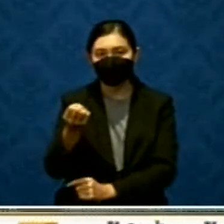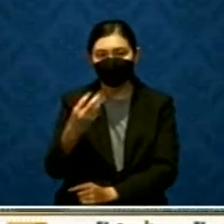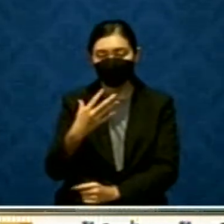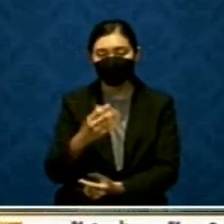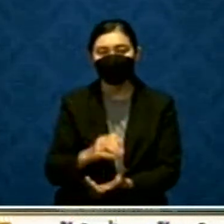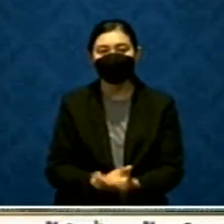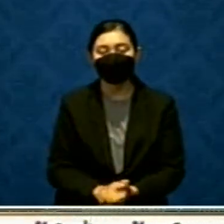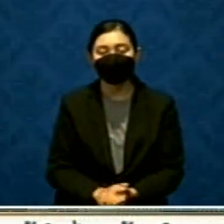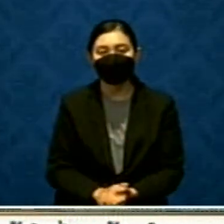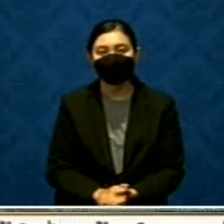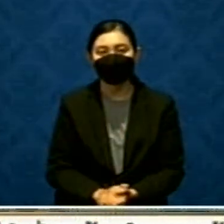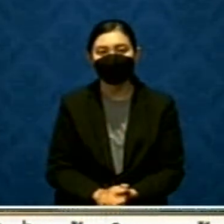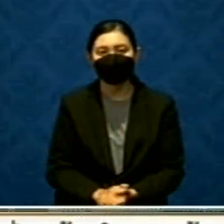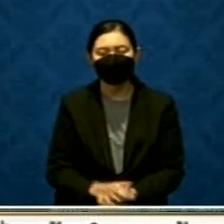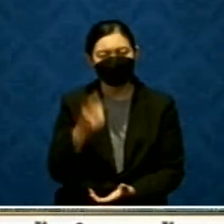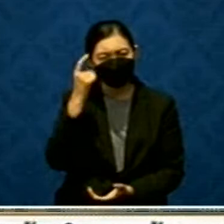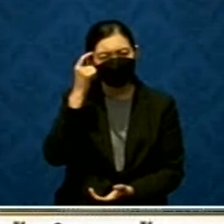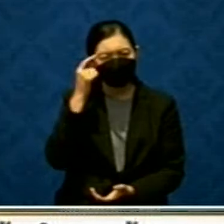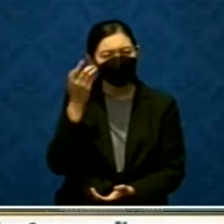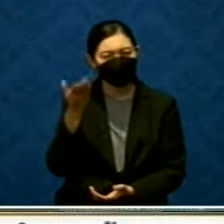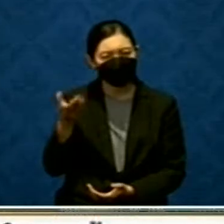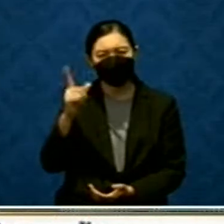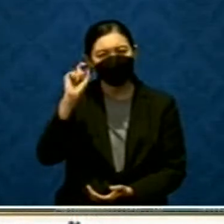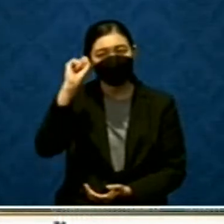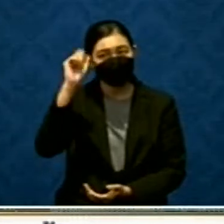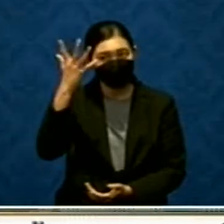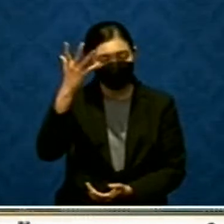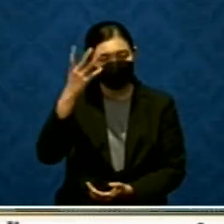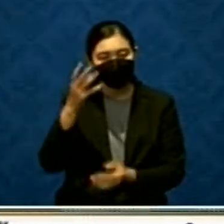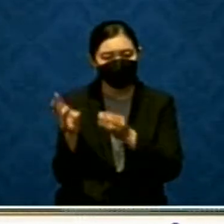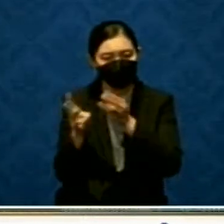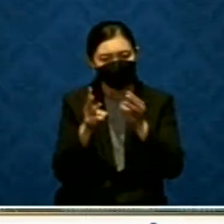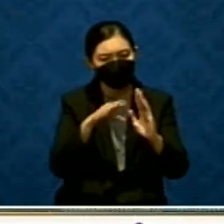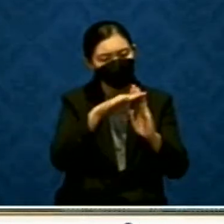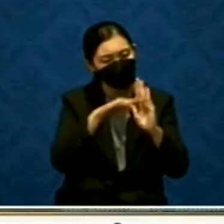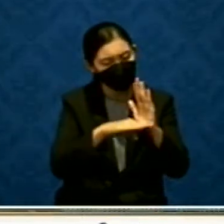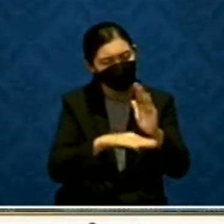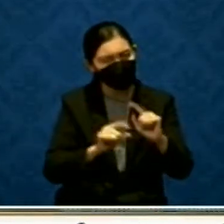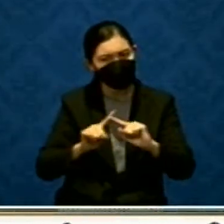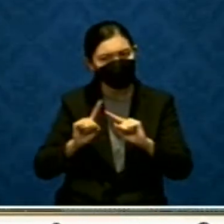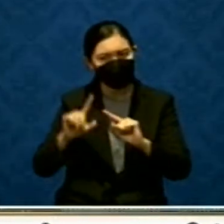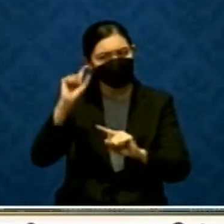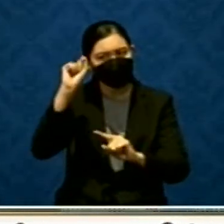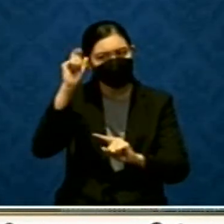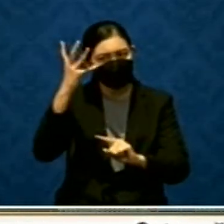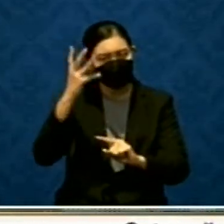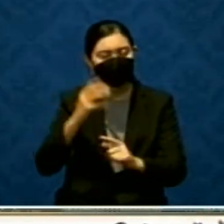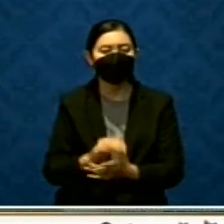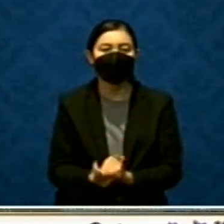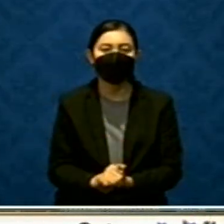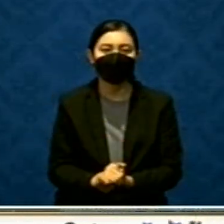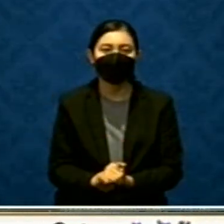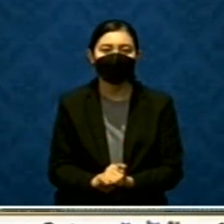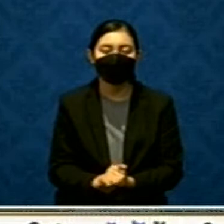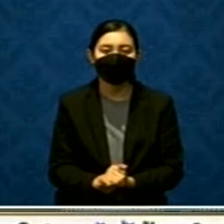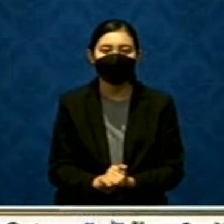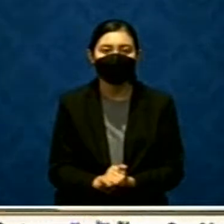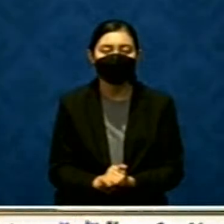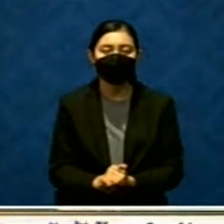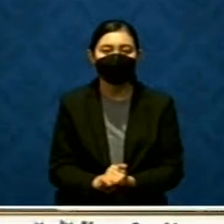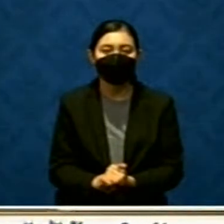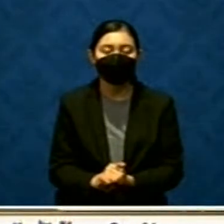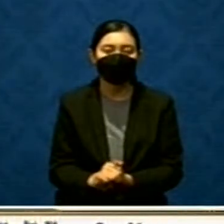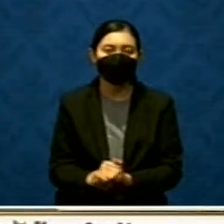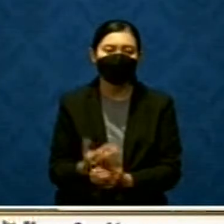ยังไม่เข้าใจแนวคิดเรื่องนี้อย่างถูกต้องถ้าท่านประธานจะทำได้นะครับว่าในการประชุมอภิปรายที่ผ่านม